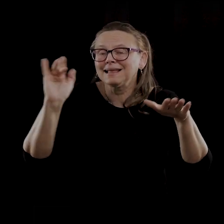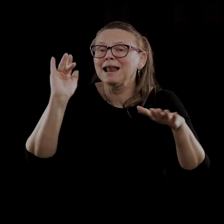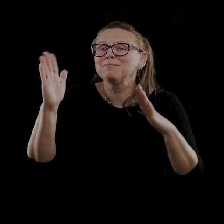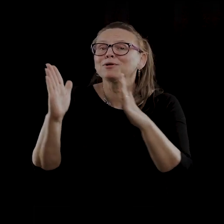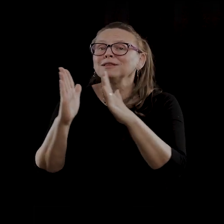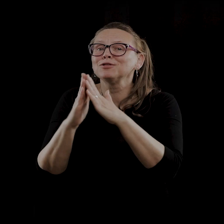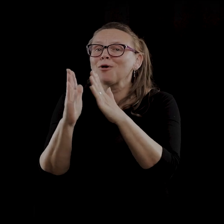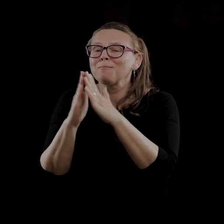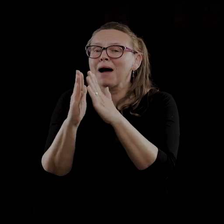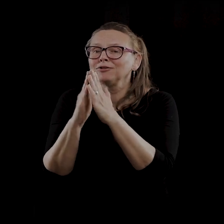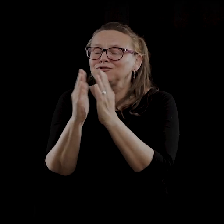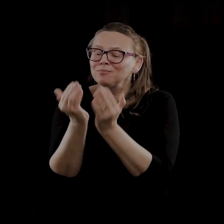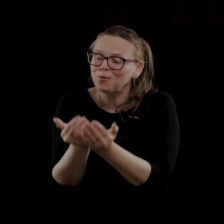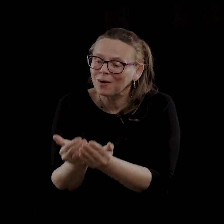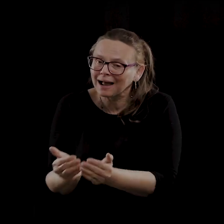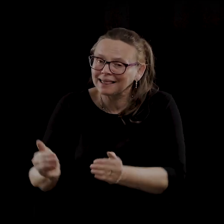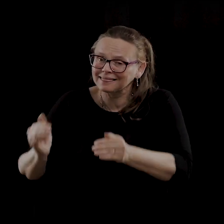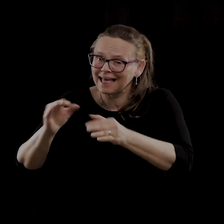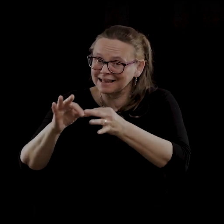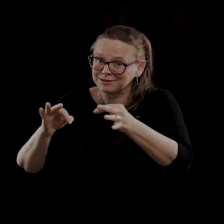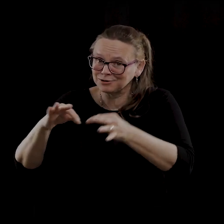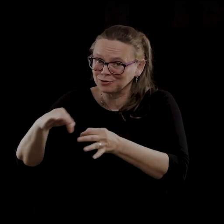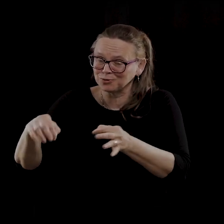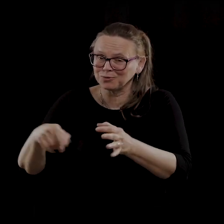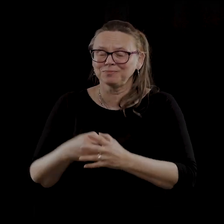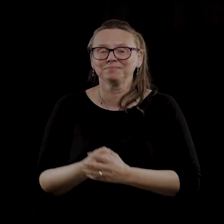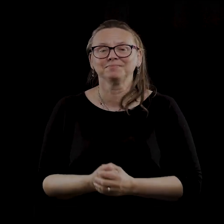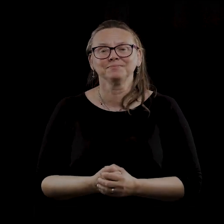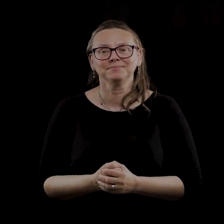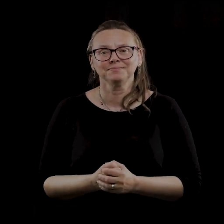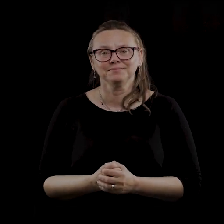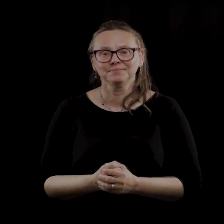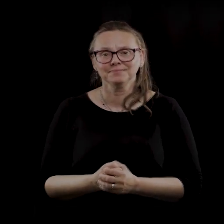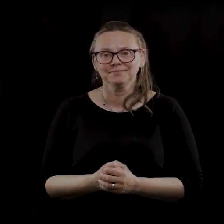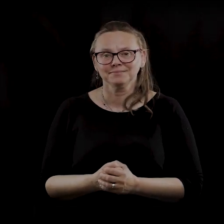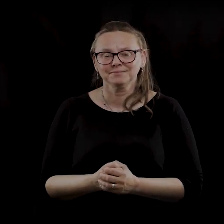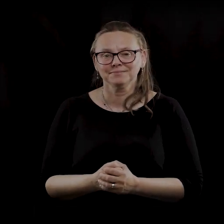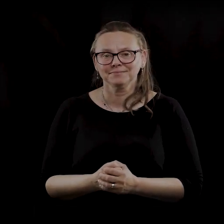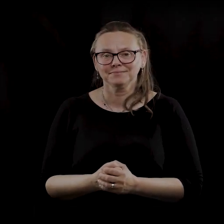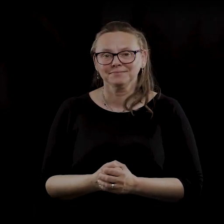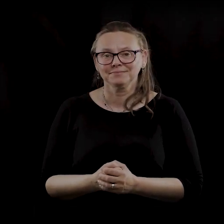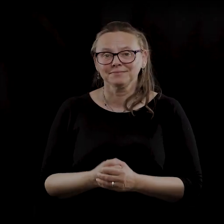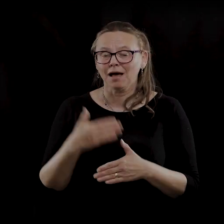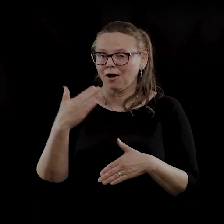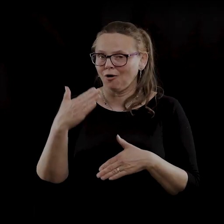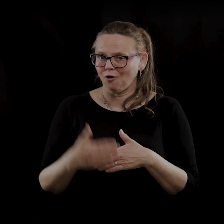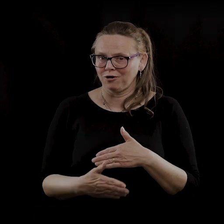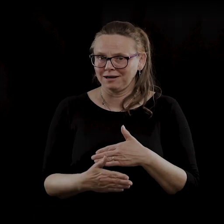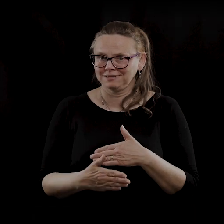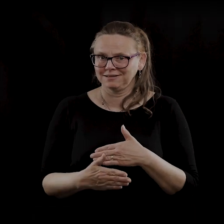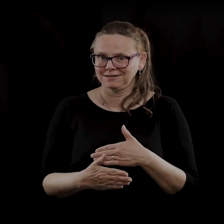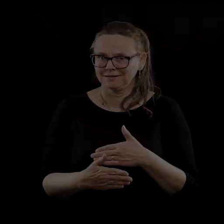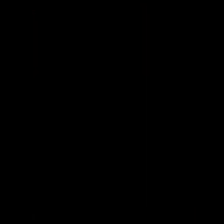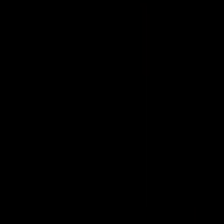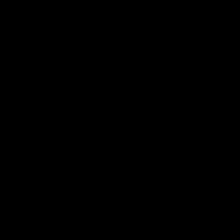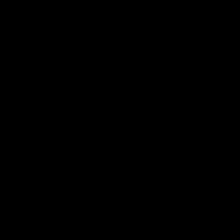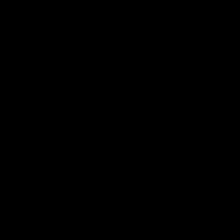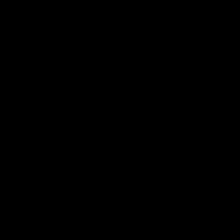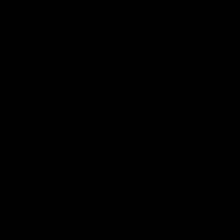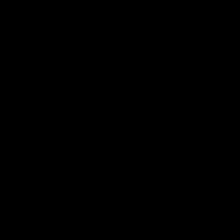domačemu gnezdu. Konec.